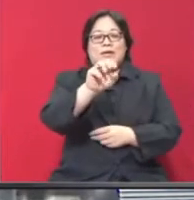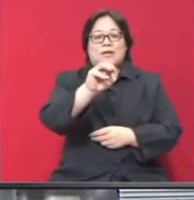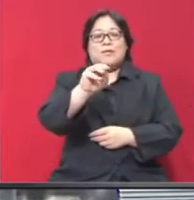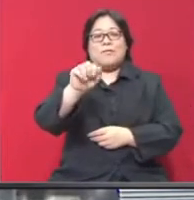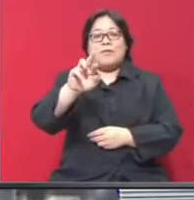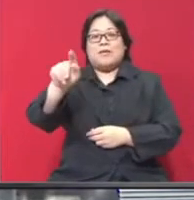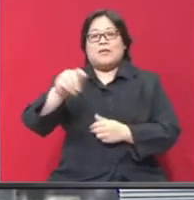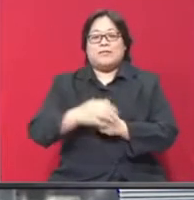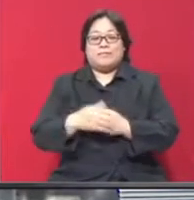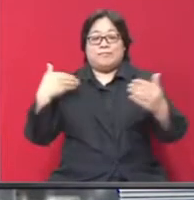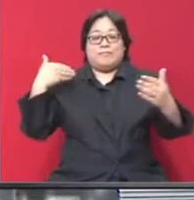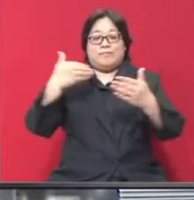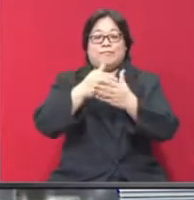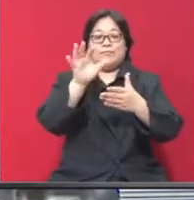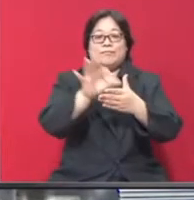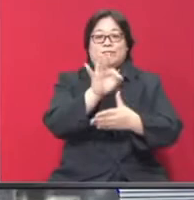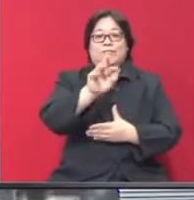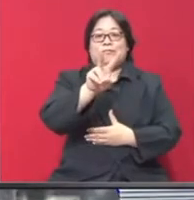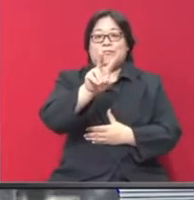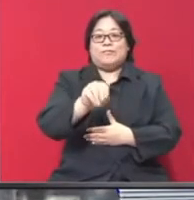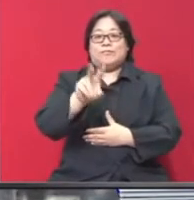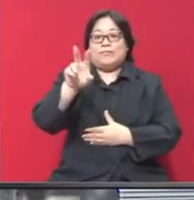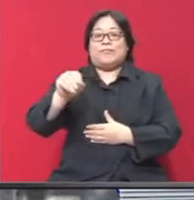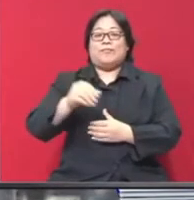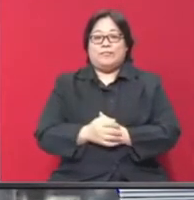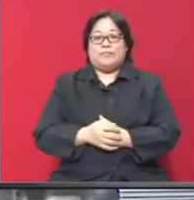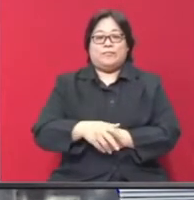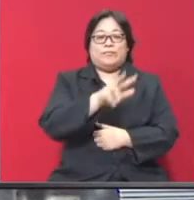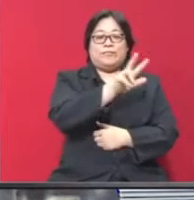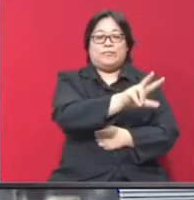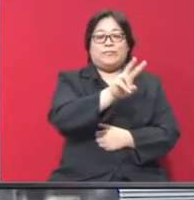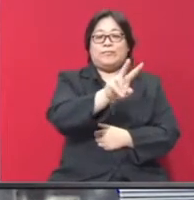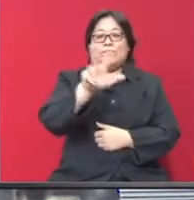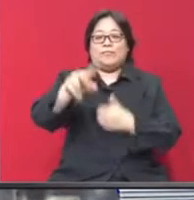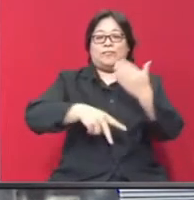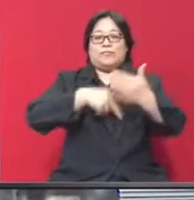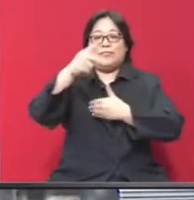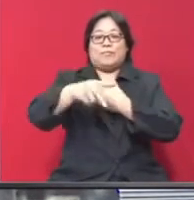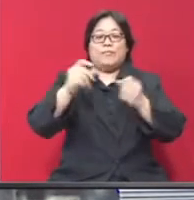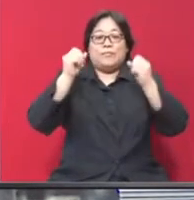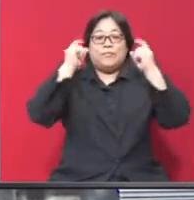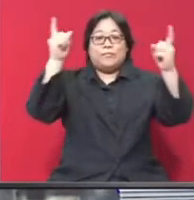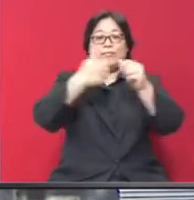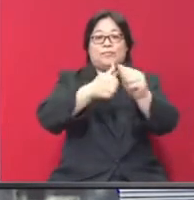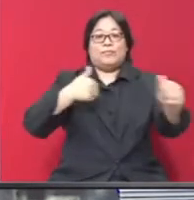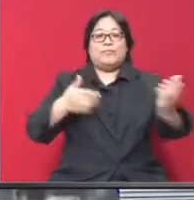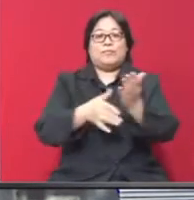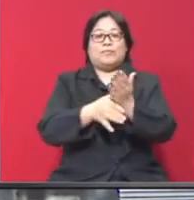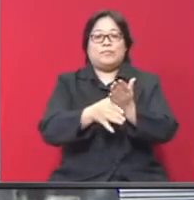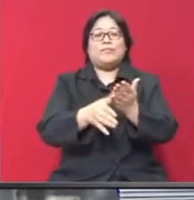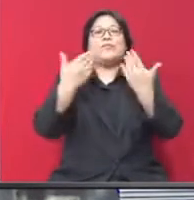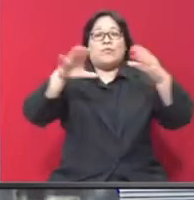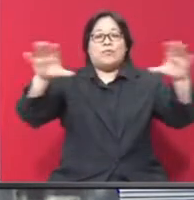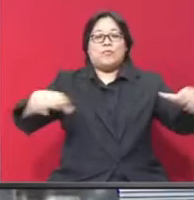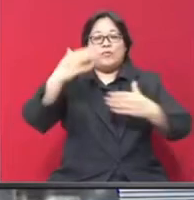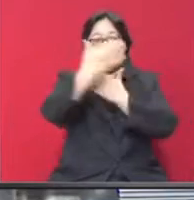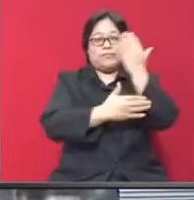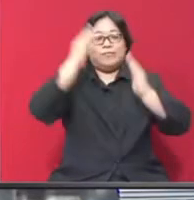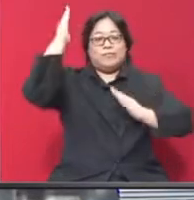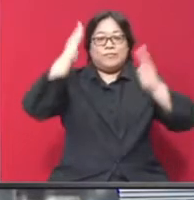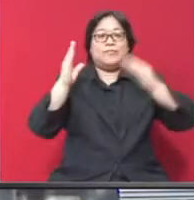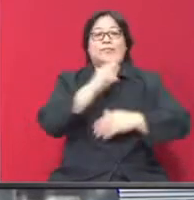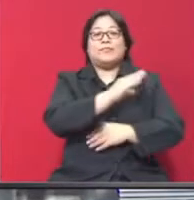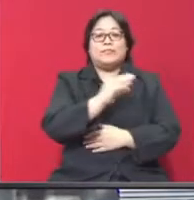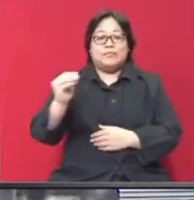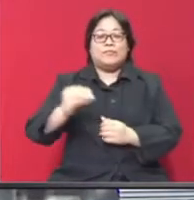sehingga September 2020 sebanyak 332 program pendidikan pencegahan telah dilaksanakan di seluruh Malaysia